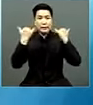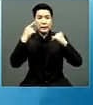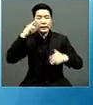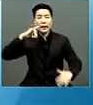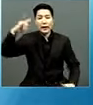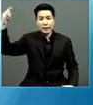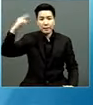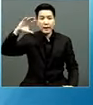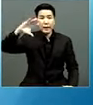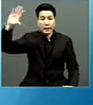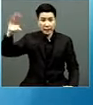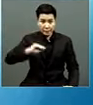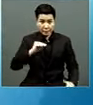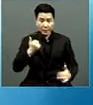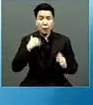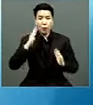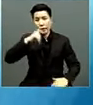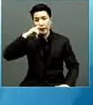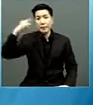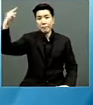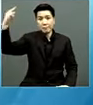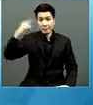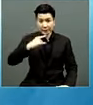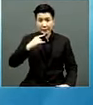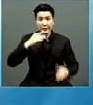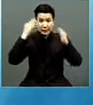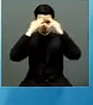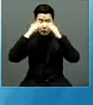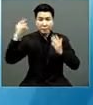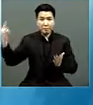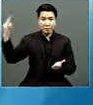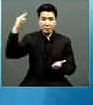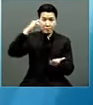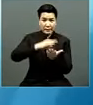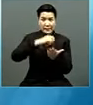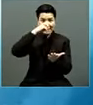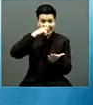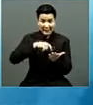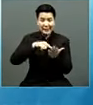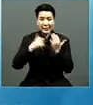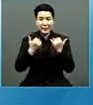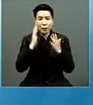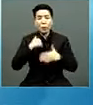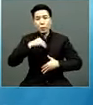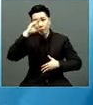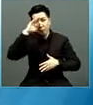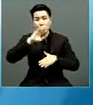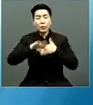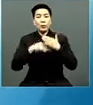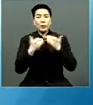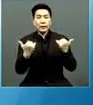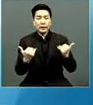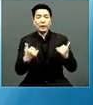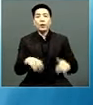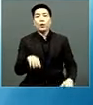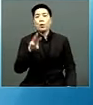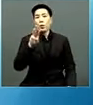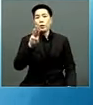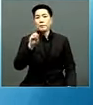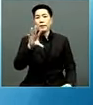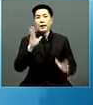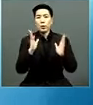ที่เป็นต้นทางที่คนไทยกลับเข้ามาจะมีจำนวนผู้ป่วยยืนยันสะสมสูงที่สุดก็คือ65